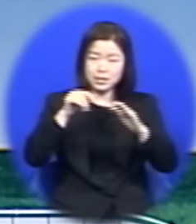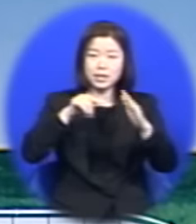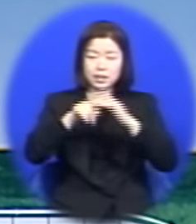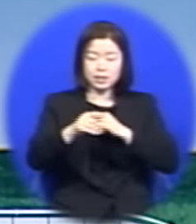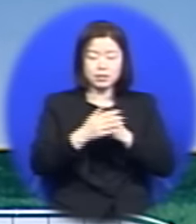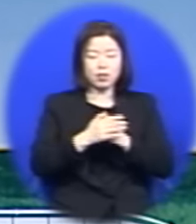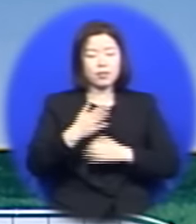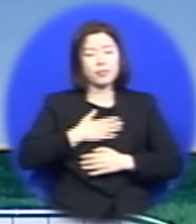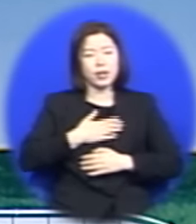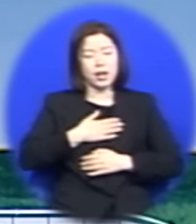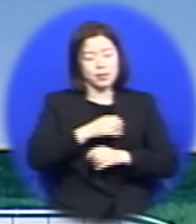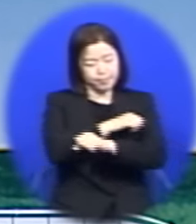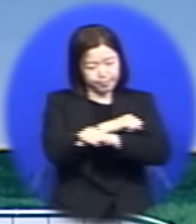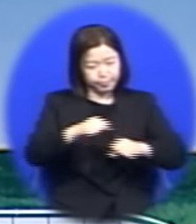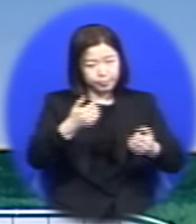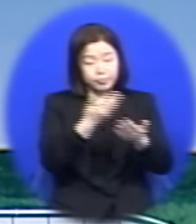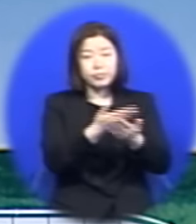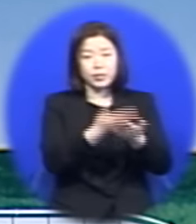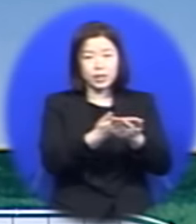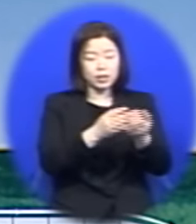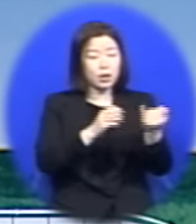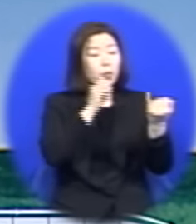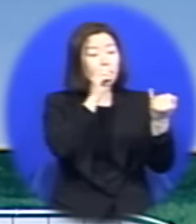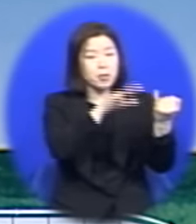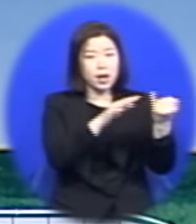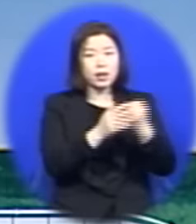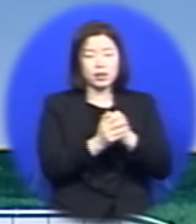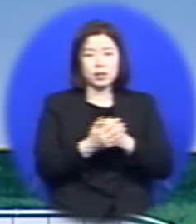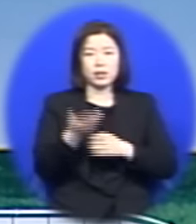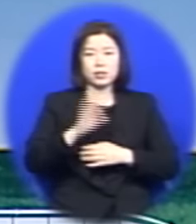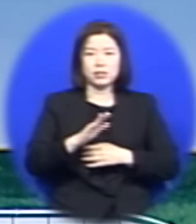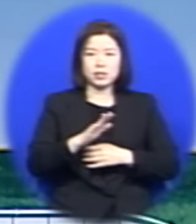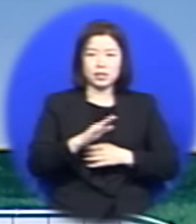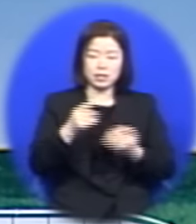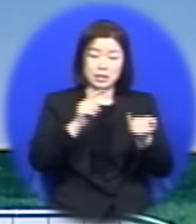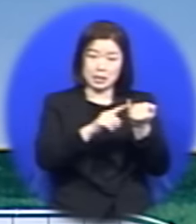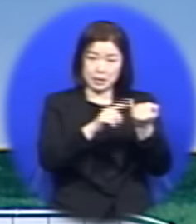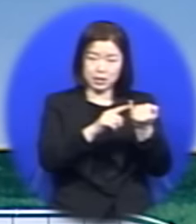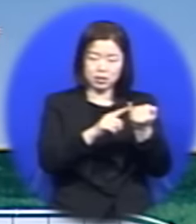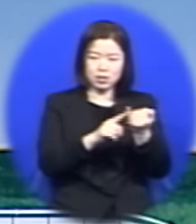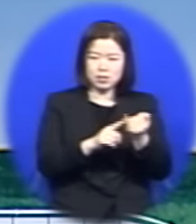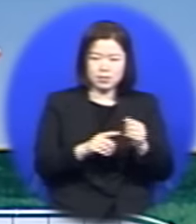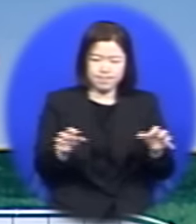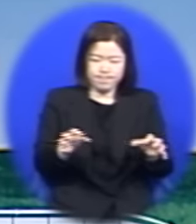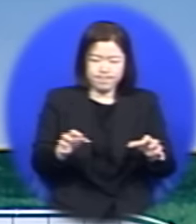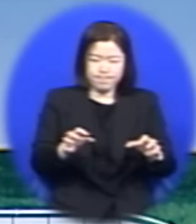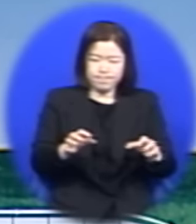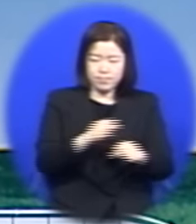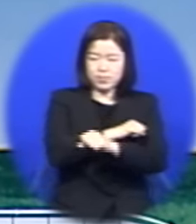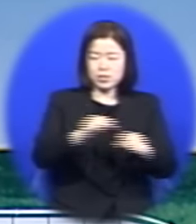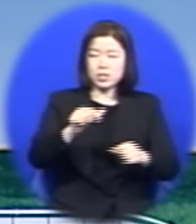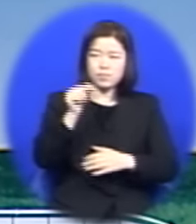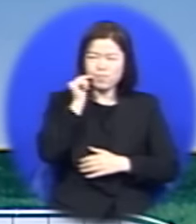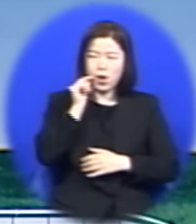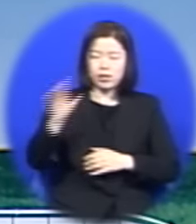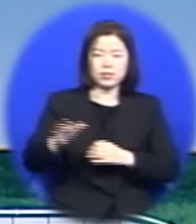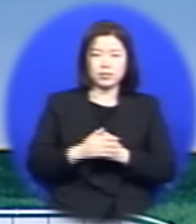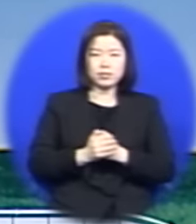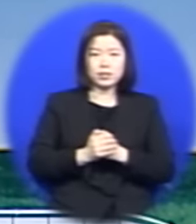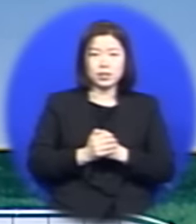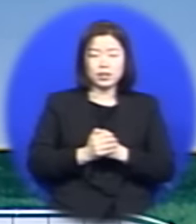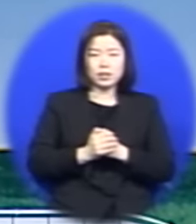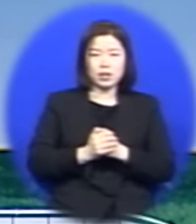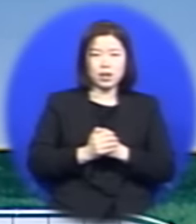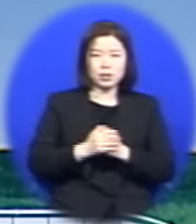나를 용서해달라고 이야기를 했더니 사모님이 팔을 떨면서 용서 못해요 하고 아주